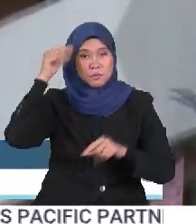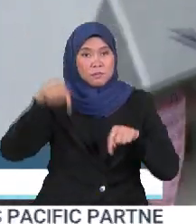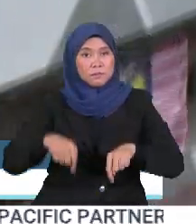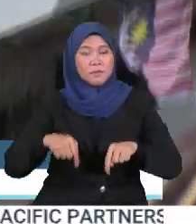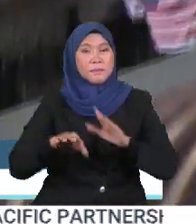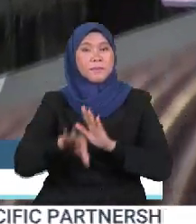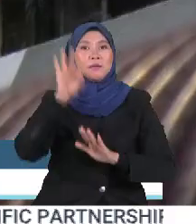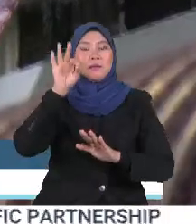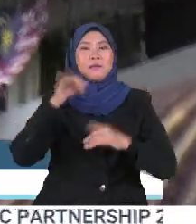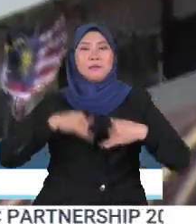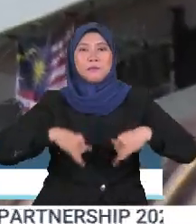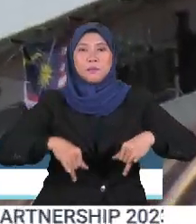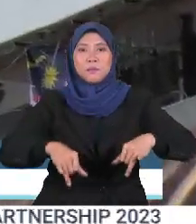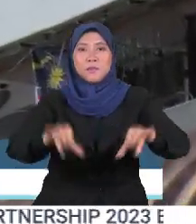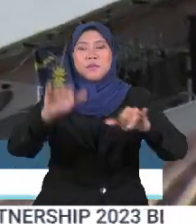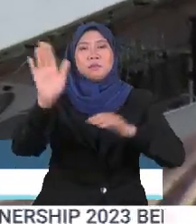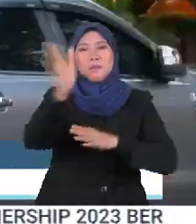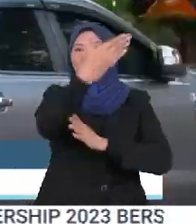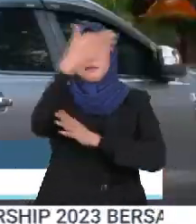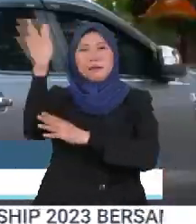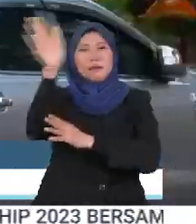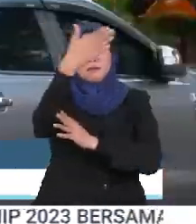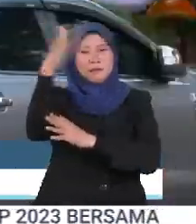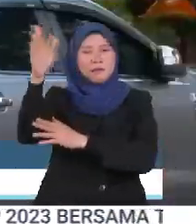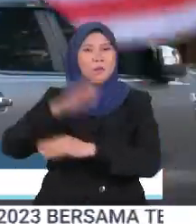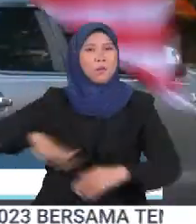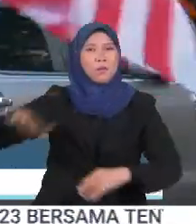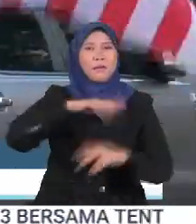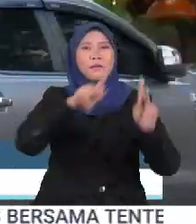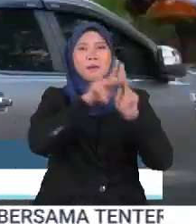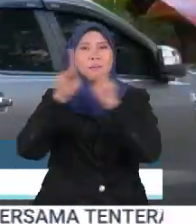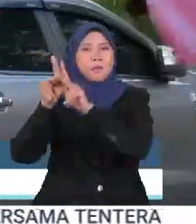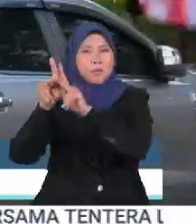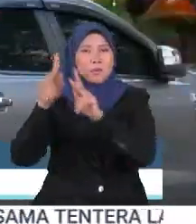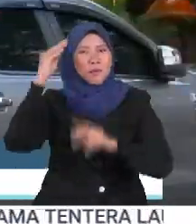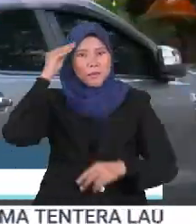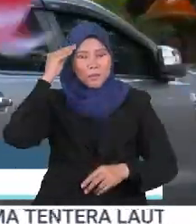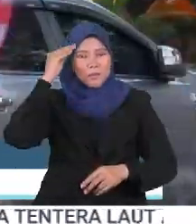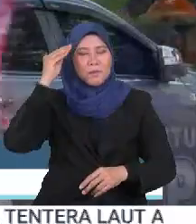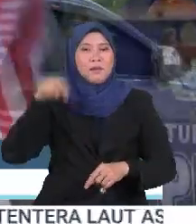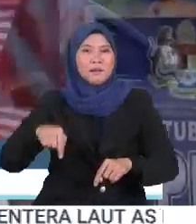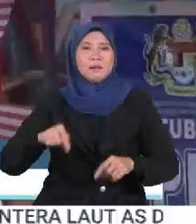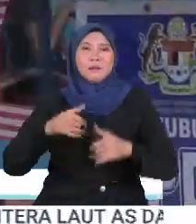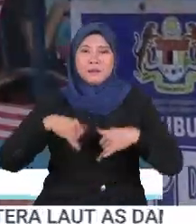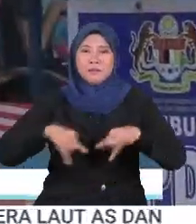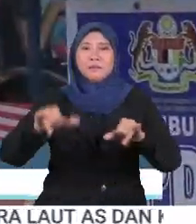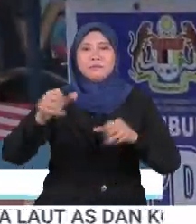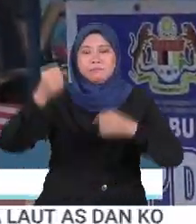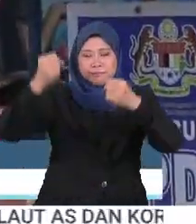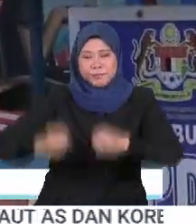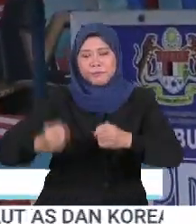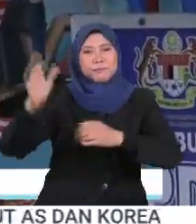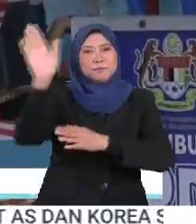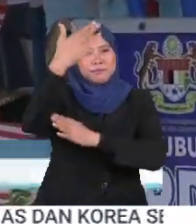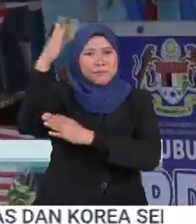untuk teruskan bendera sepanjang seluruh Kampung Melayu Aitam Zurut dan bendera Malaysia saya letak.